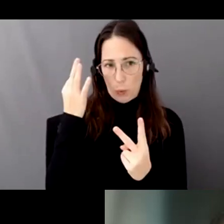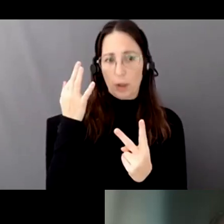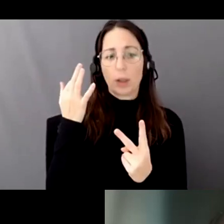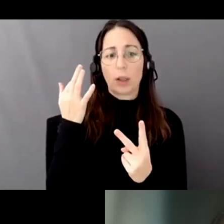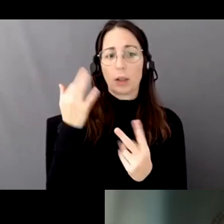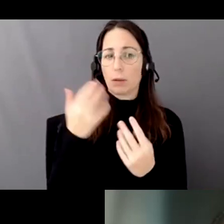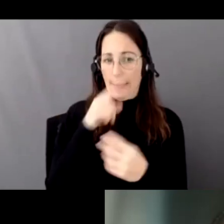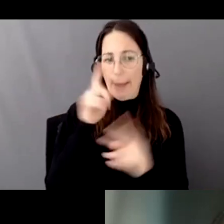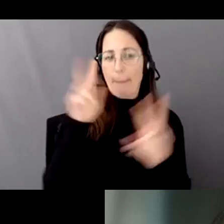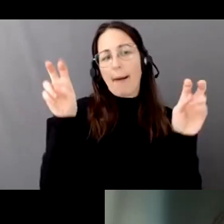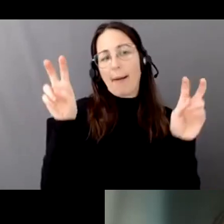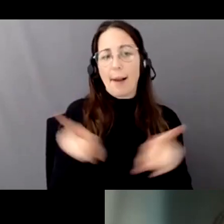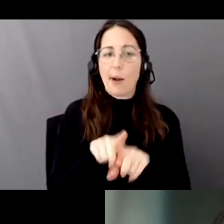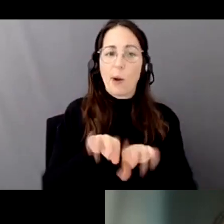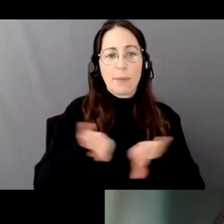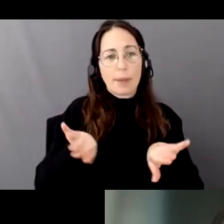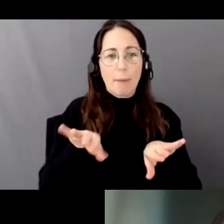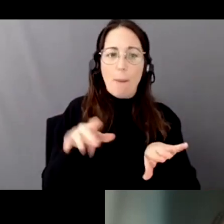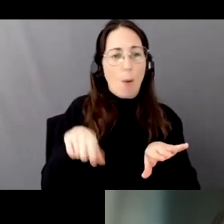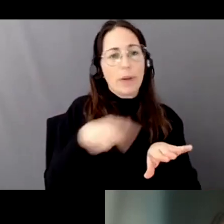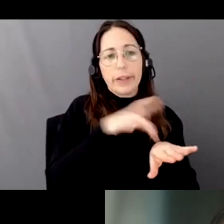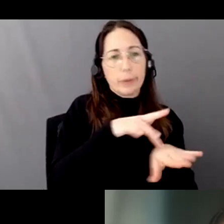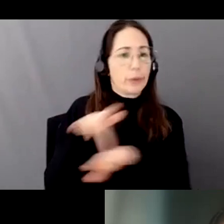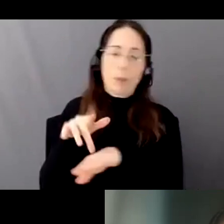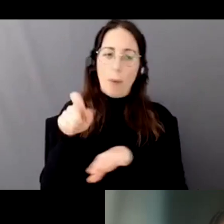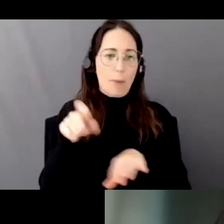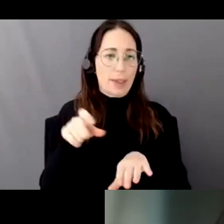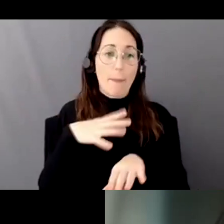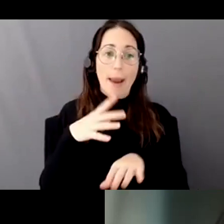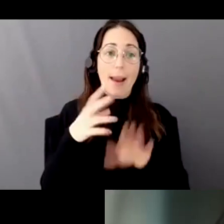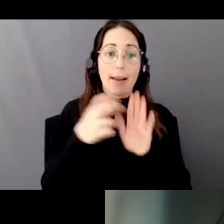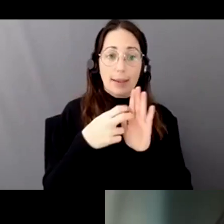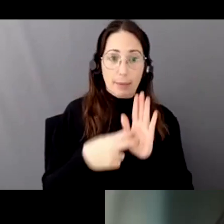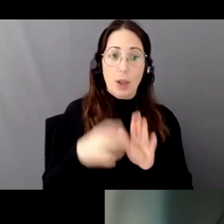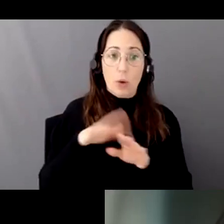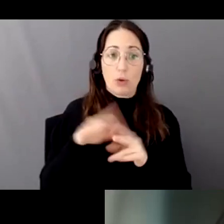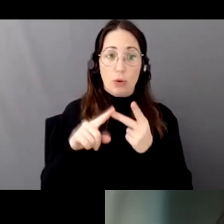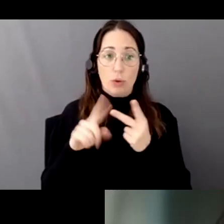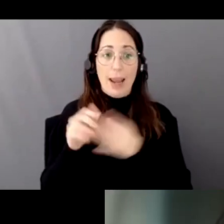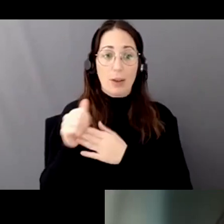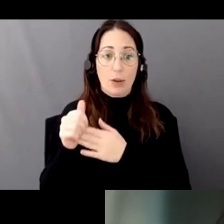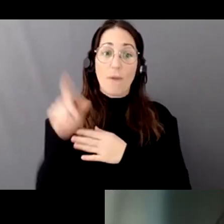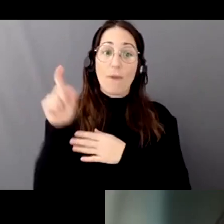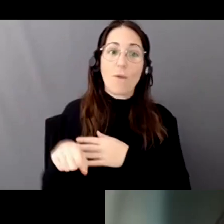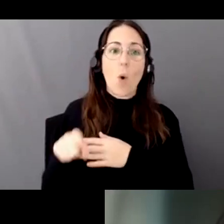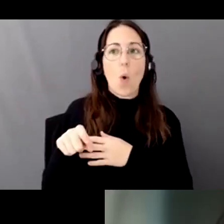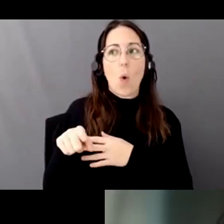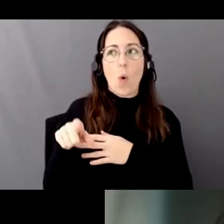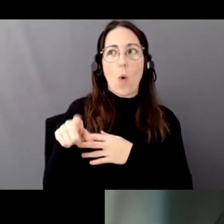sont indépendants, mais pour être inscrit au cours de leadership, vous devez avoir une